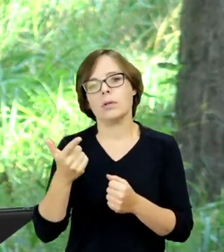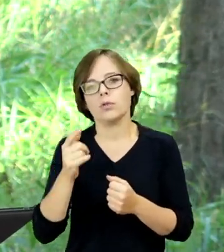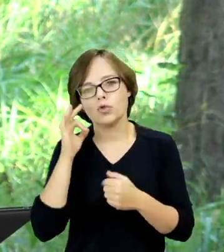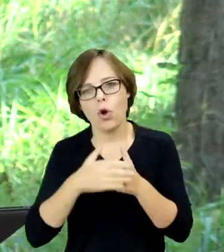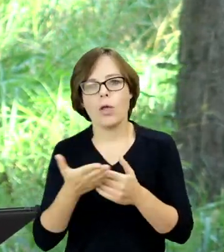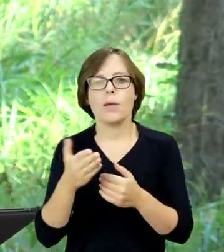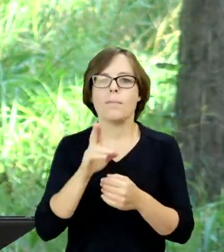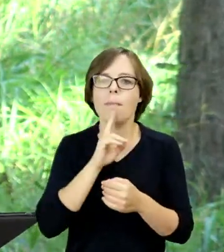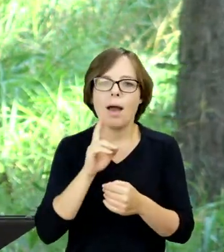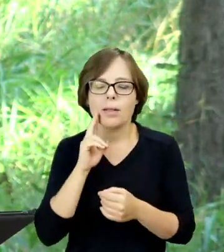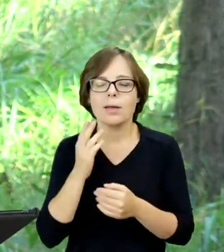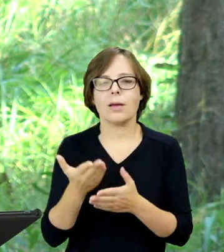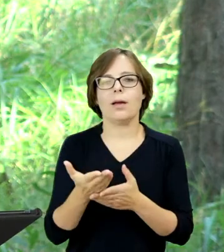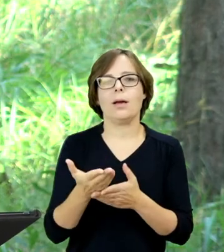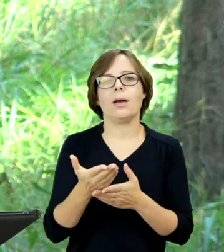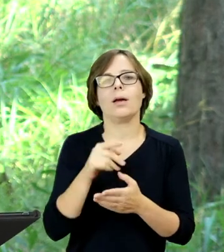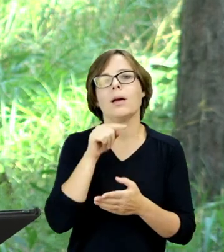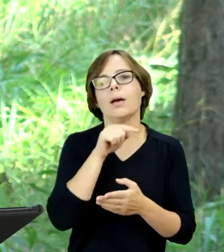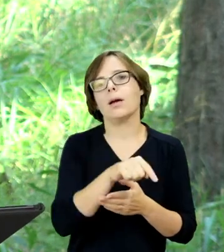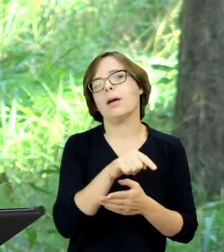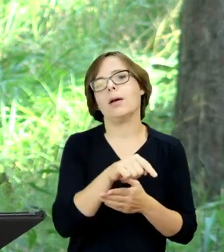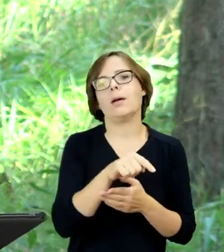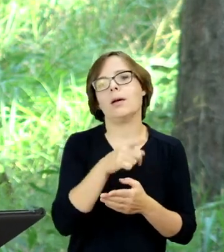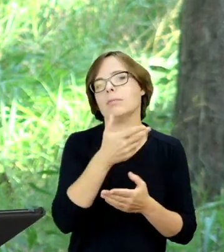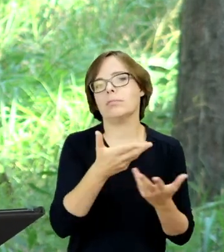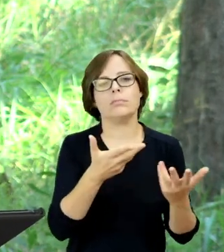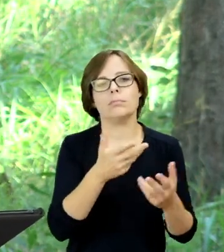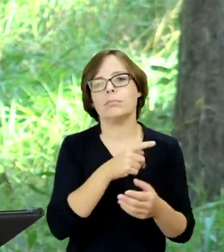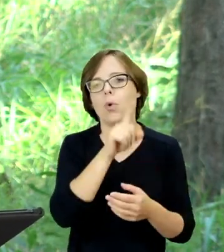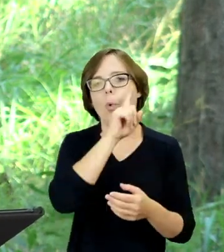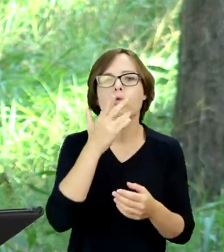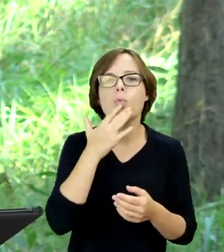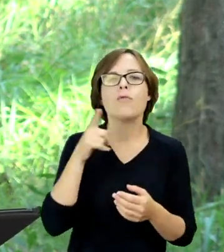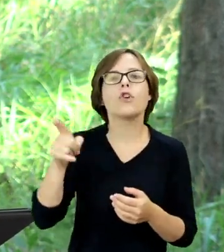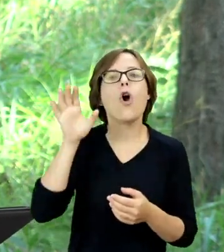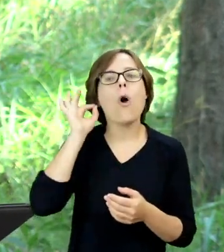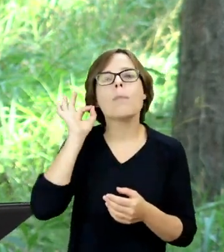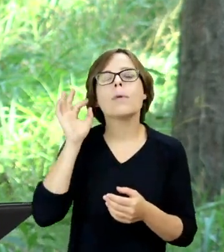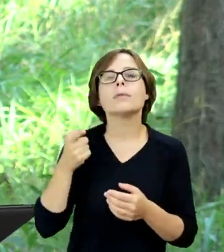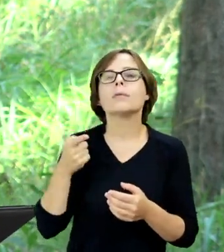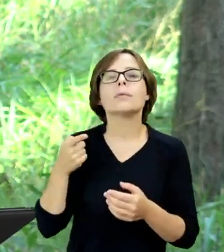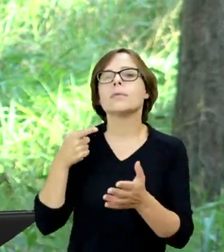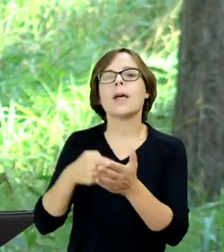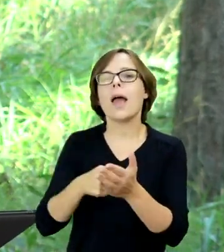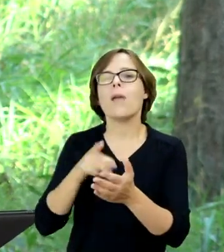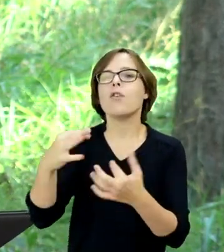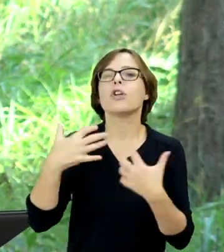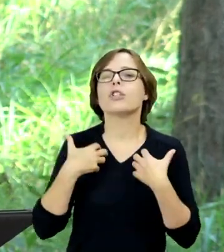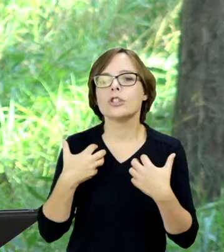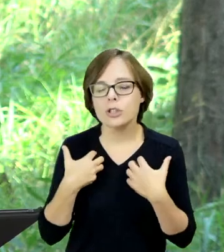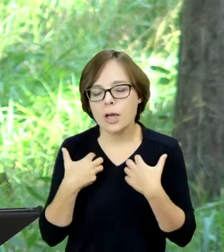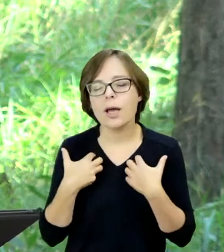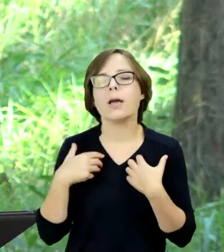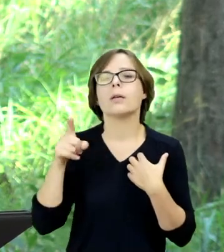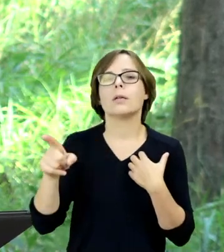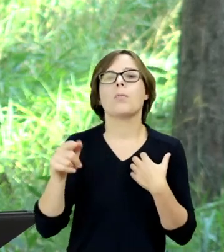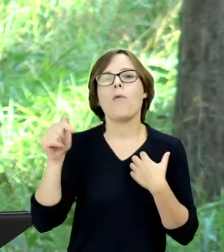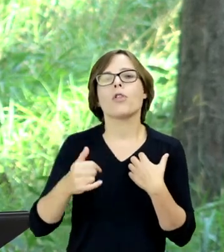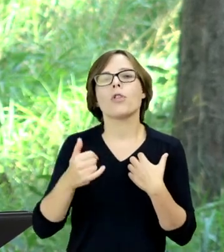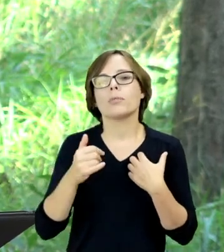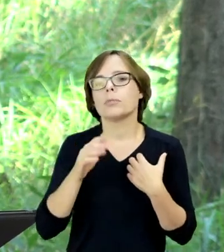że kobieta jest powołana do dawania życia, a nie odbierania go, i ta wizja kobiecej natury,